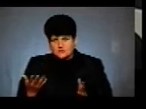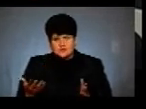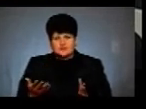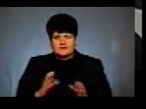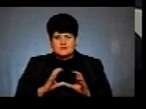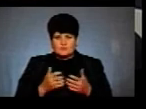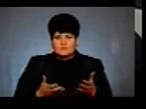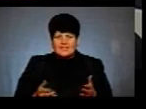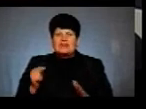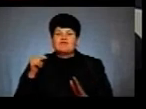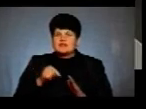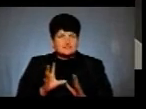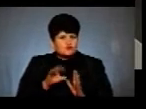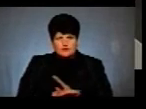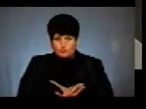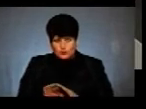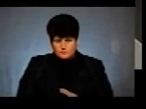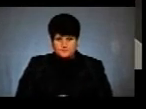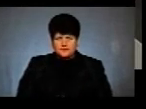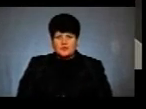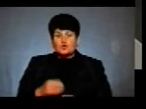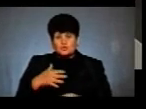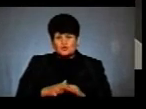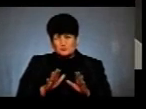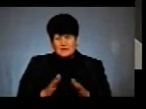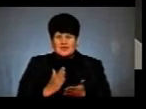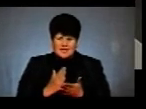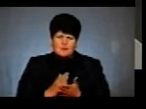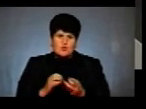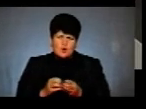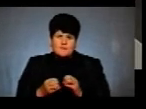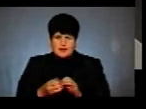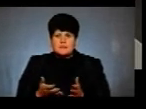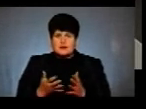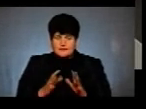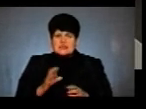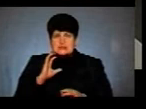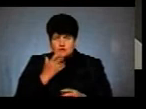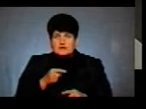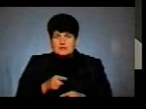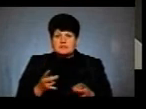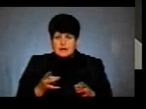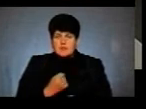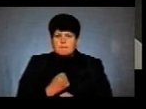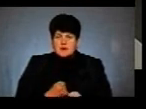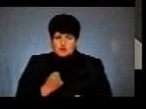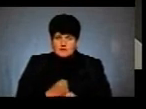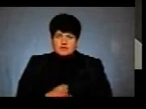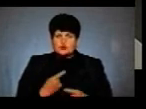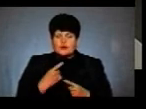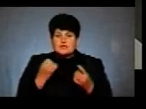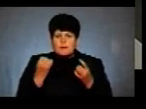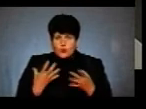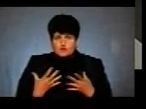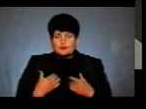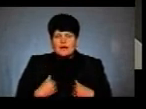світовому рейтингу. І в тисячу. Тому, розумієте, тобто є певні проблеми, звісно, і вони серйозні, над ними треба працювати. І якщо казати просто нам так добре, бо нам